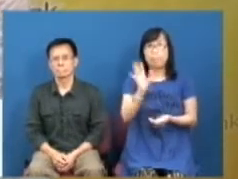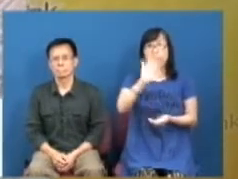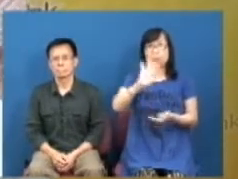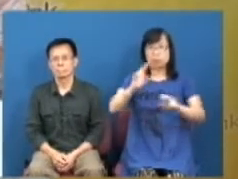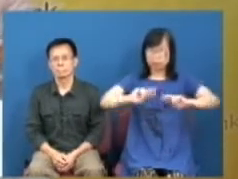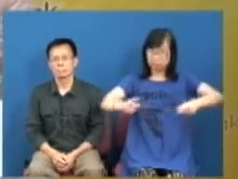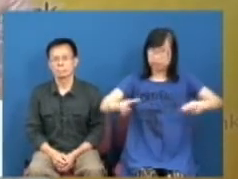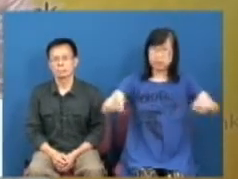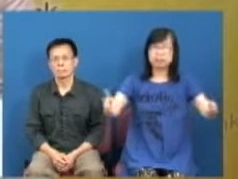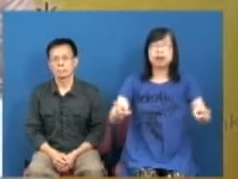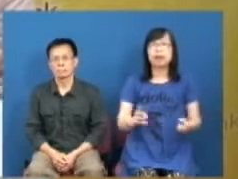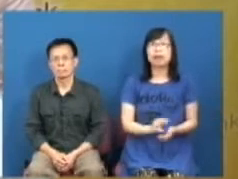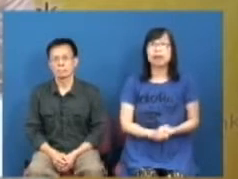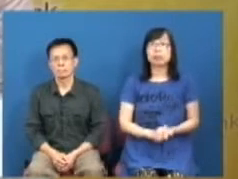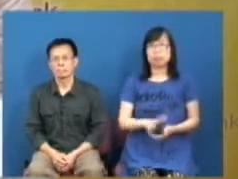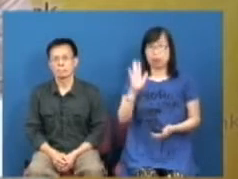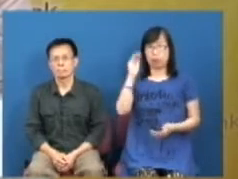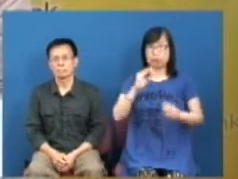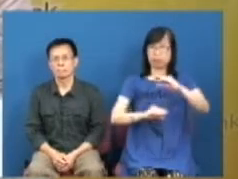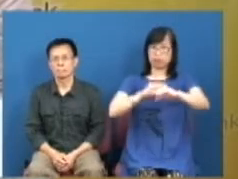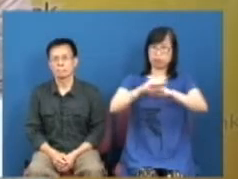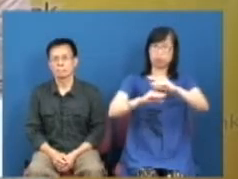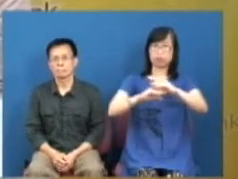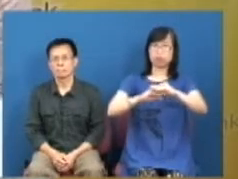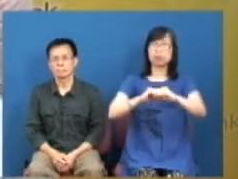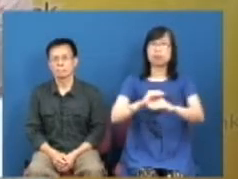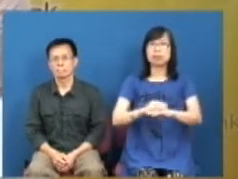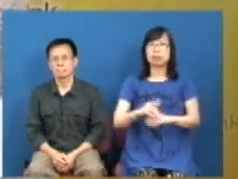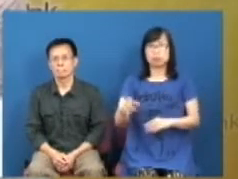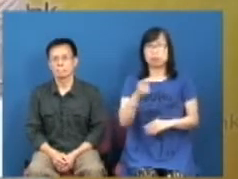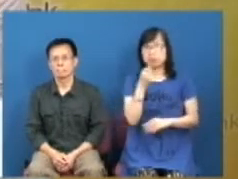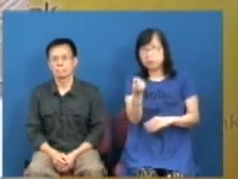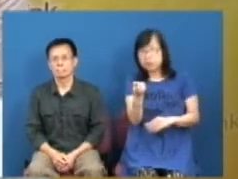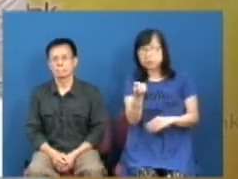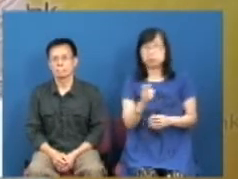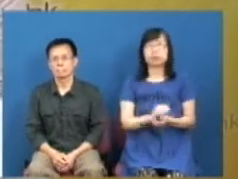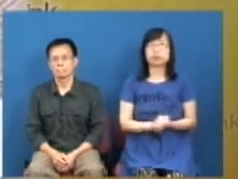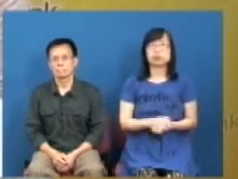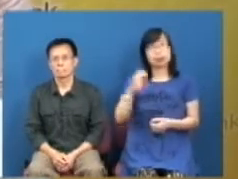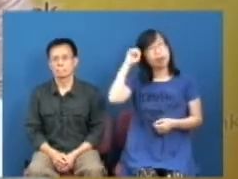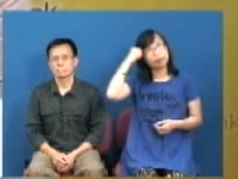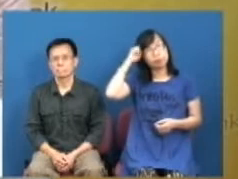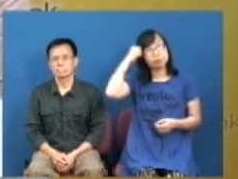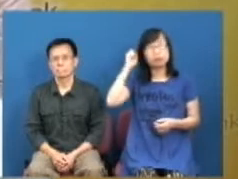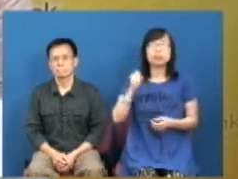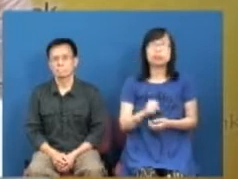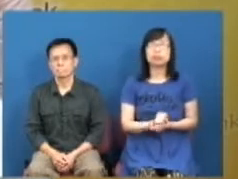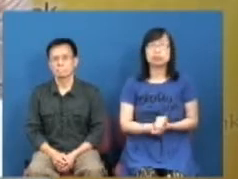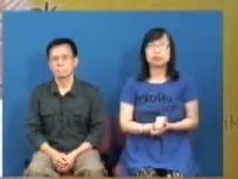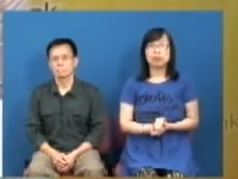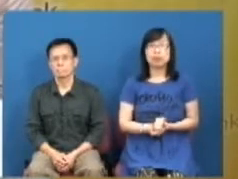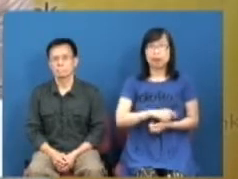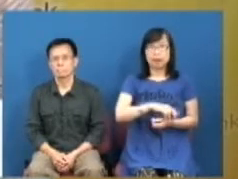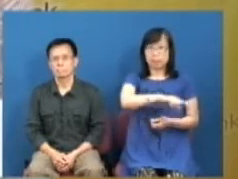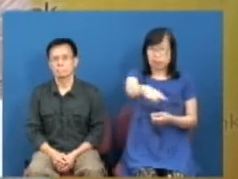地方，或者以至可以興建嘅地方，其實咧即係都極為有限。咁佢哋咧就考慮咗喺